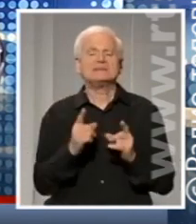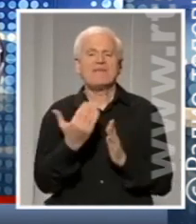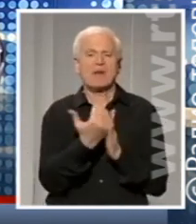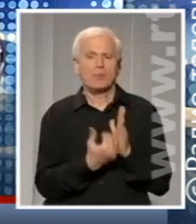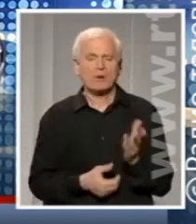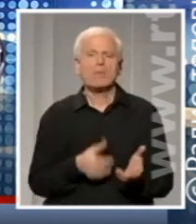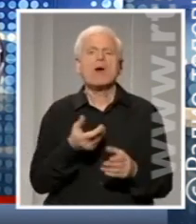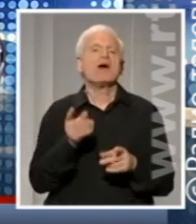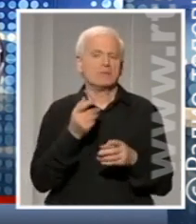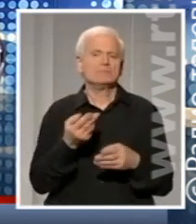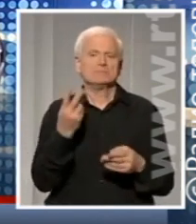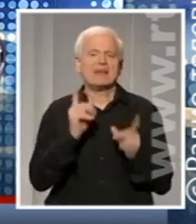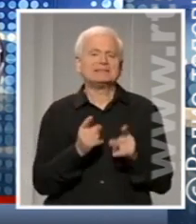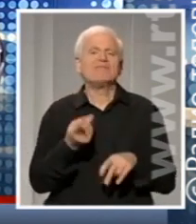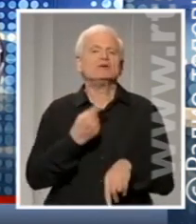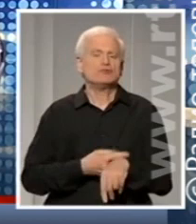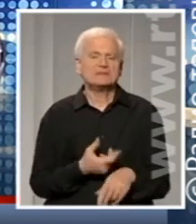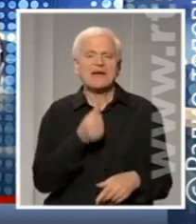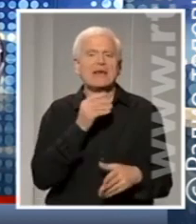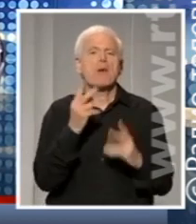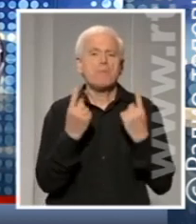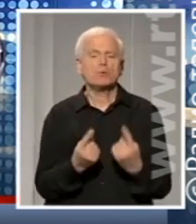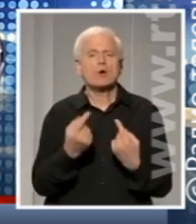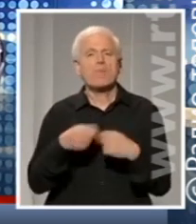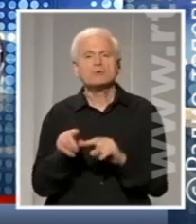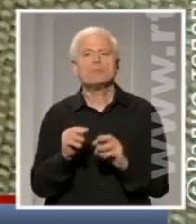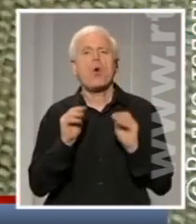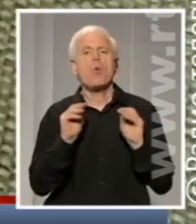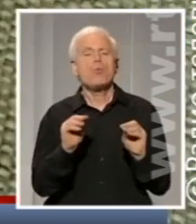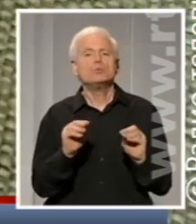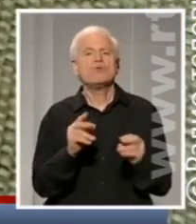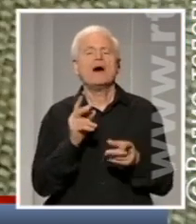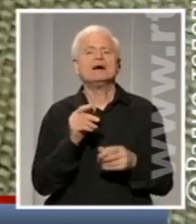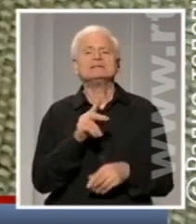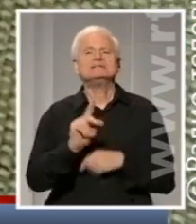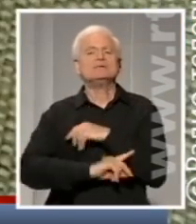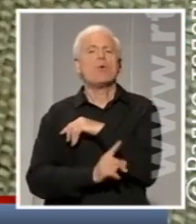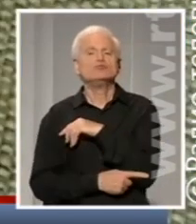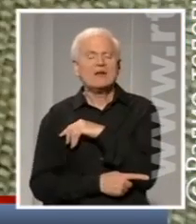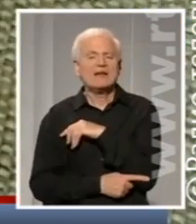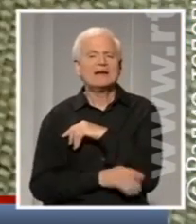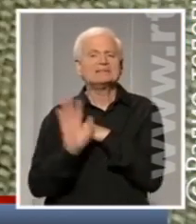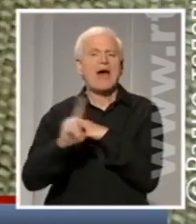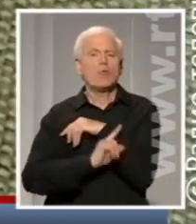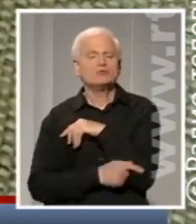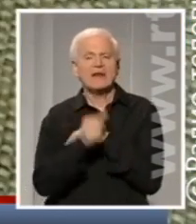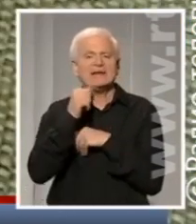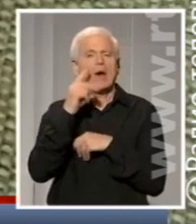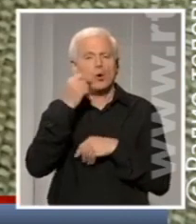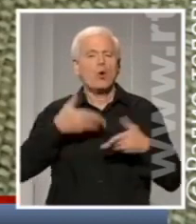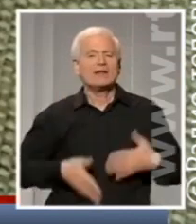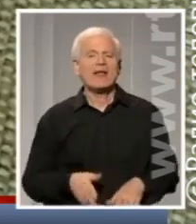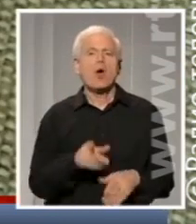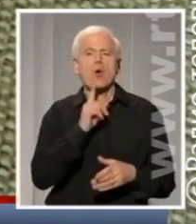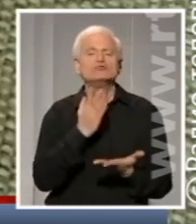da kažemo, čas koji se razvija na taj način i postoji posebno upustvo za učenike i za roditelje kao koji